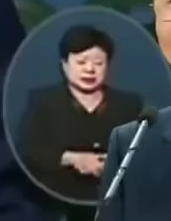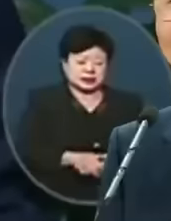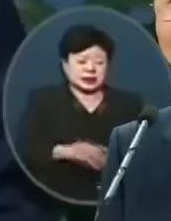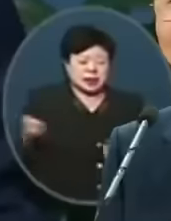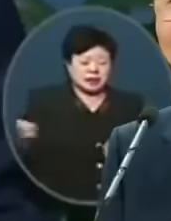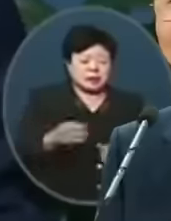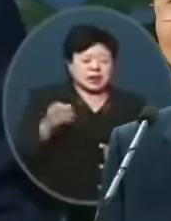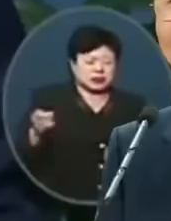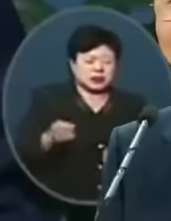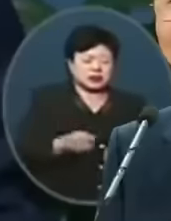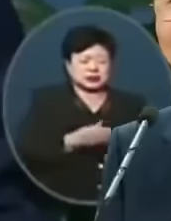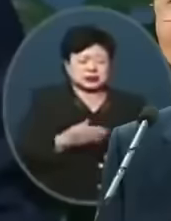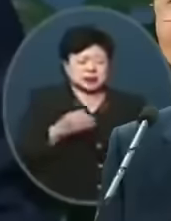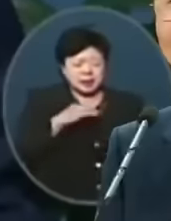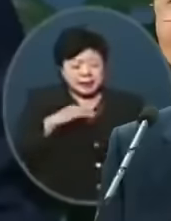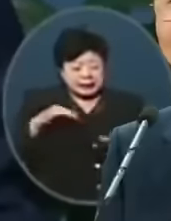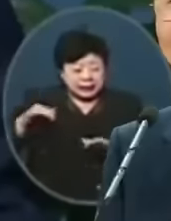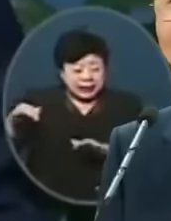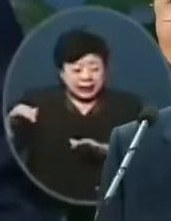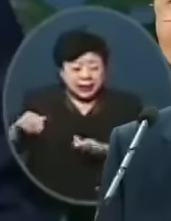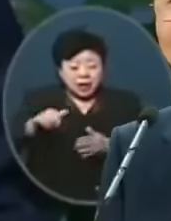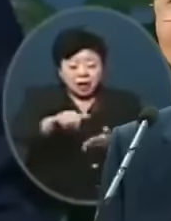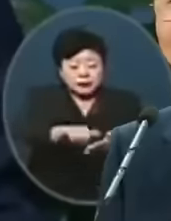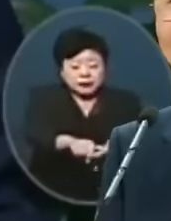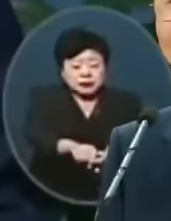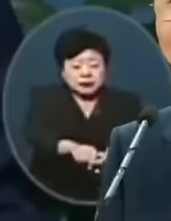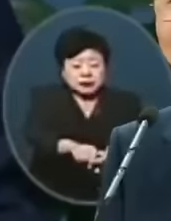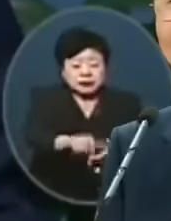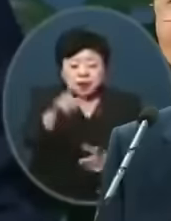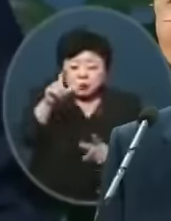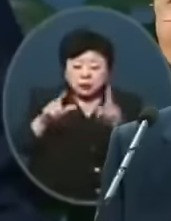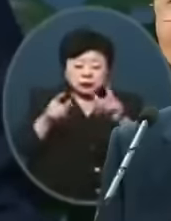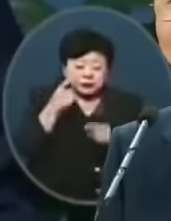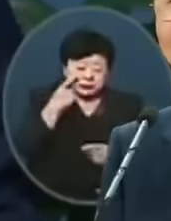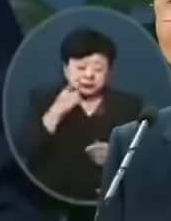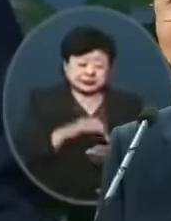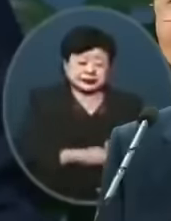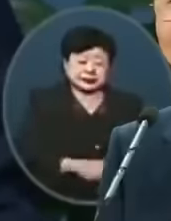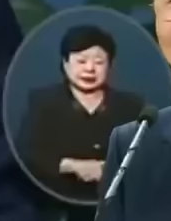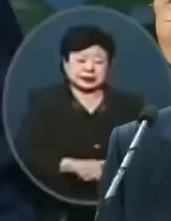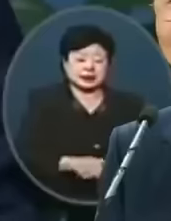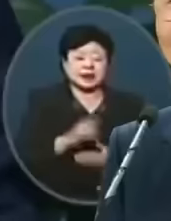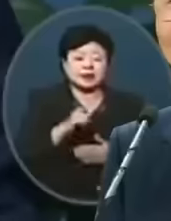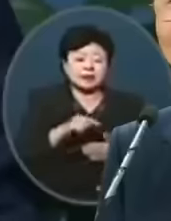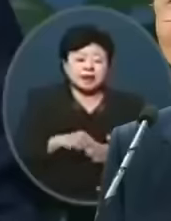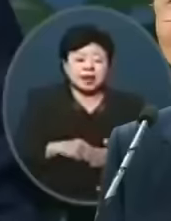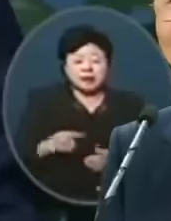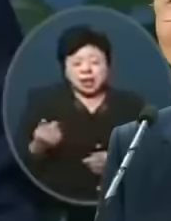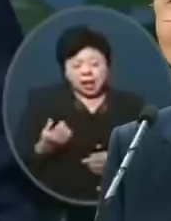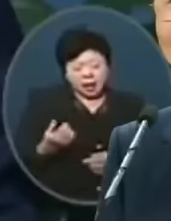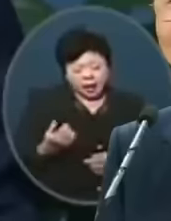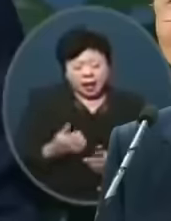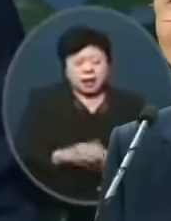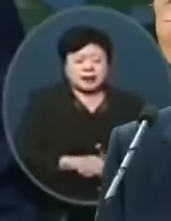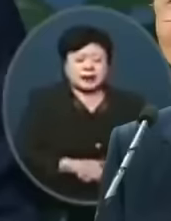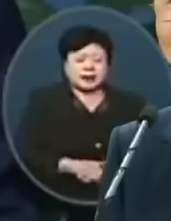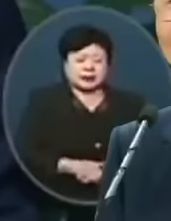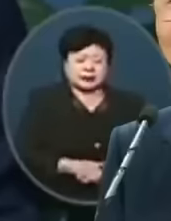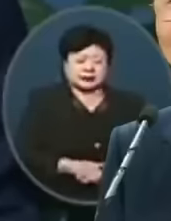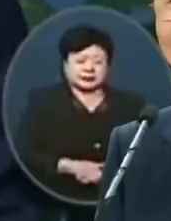파도에 섞여서 해변가에 엎드려져 있는 그 모습을 보았습니다. 마음이 얼마나 아프던지 말로도 알 수